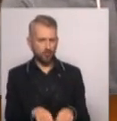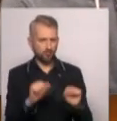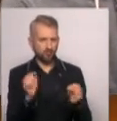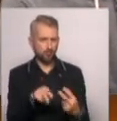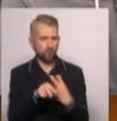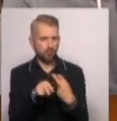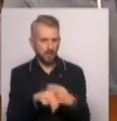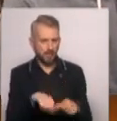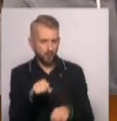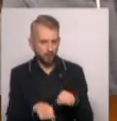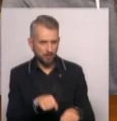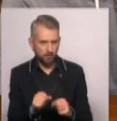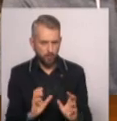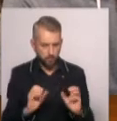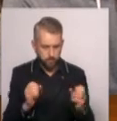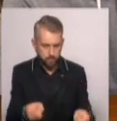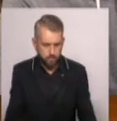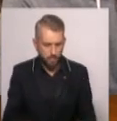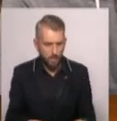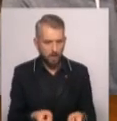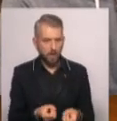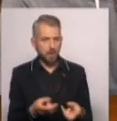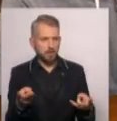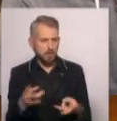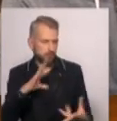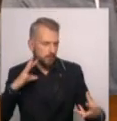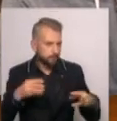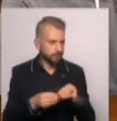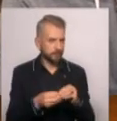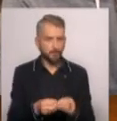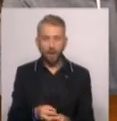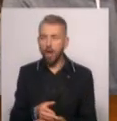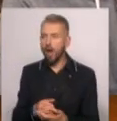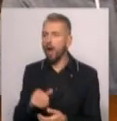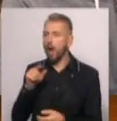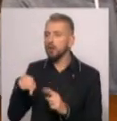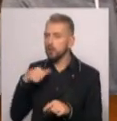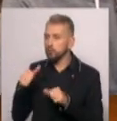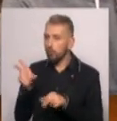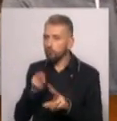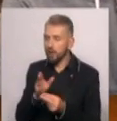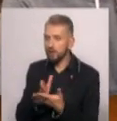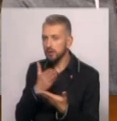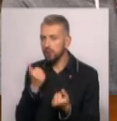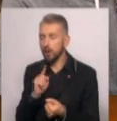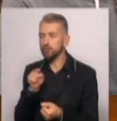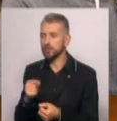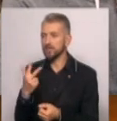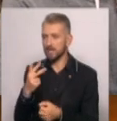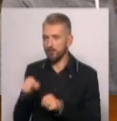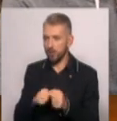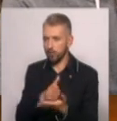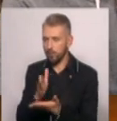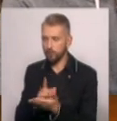об'єднатись і домогтися, щоб у нас була до належна... До однієї теми, до однієї ідеї. Ну, є шанс того, що наступного року... Є, безумовно. Ось ці три веломаршрути, про